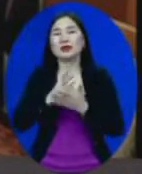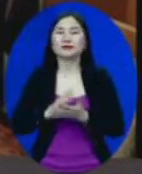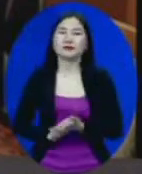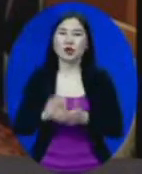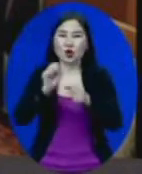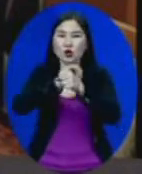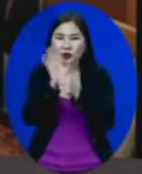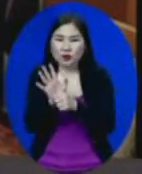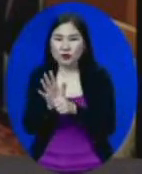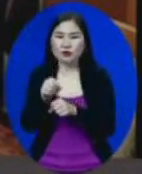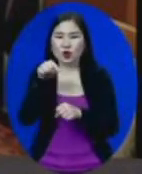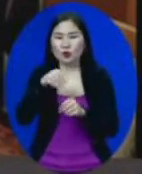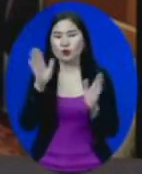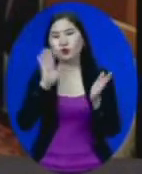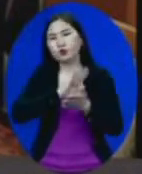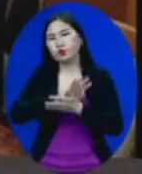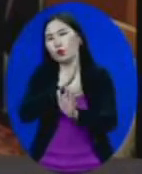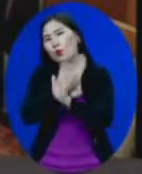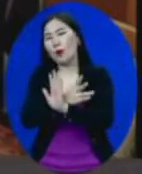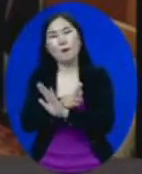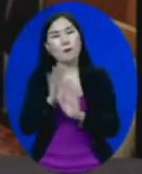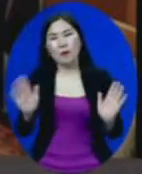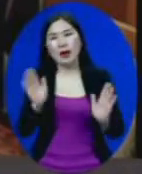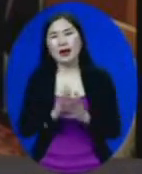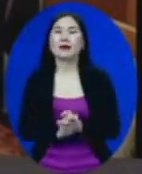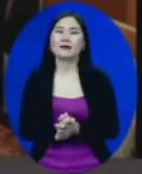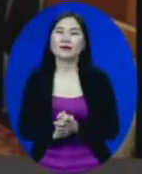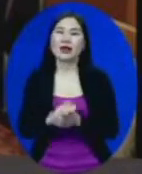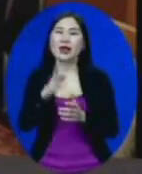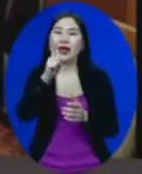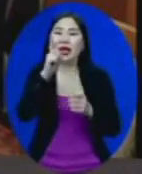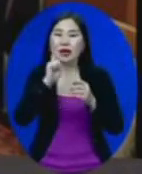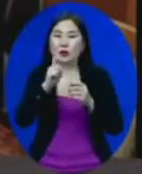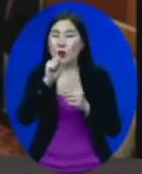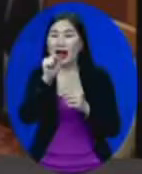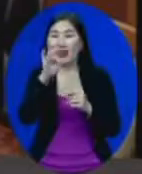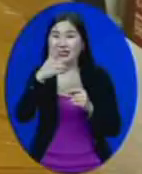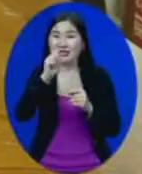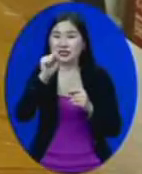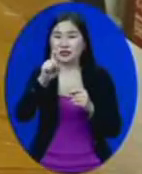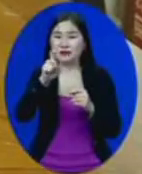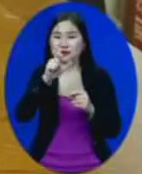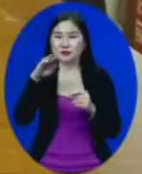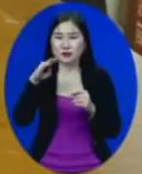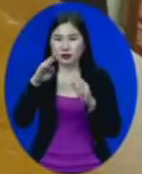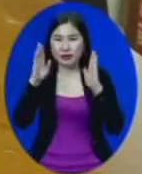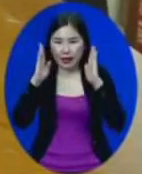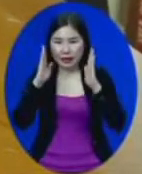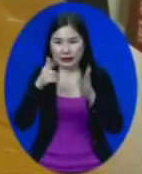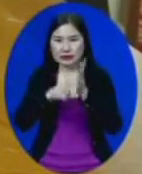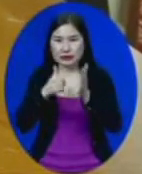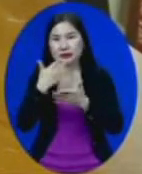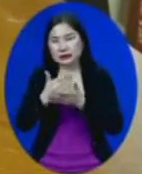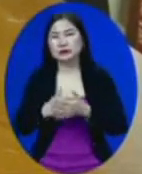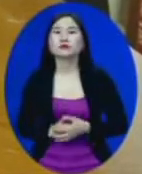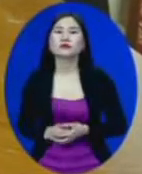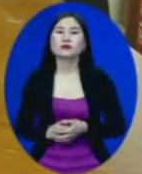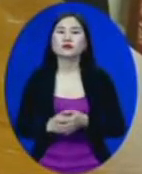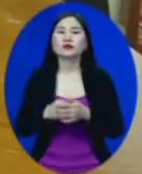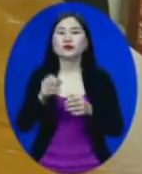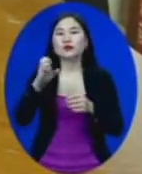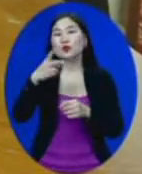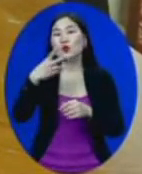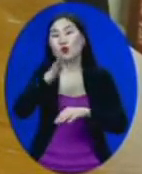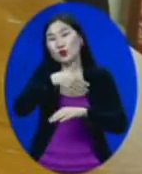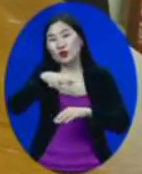халдвар одоо ч намжаагүй байгаа учраас халдварын эсрэг хариу арга хэмжээг сулруулалгүй үргэлжлүүлэхийг тэд зөвлөлөө. За сүүлийн